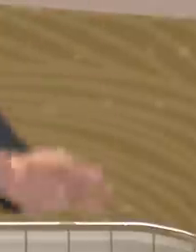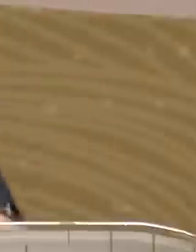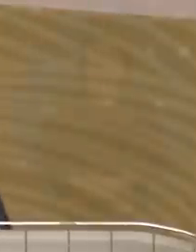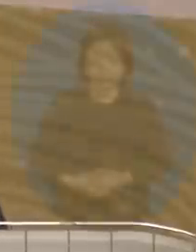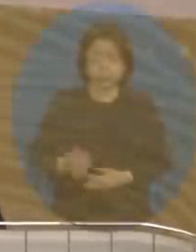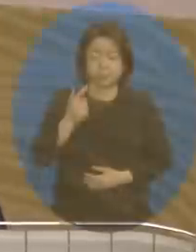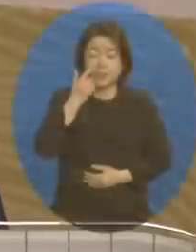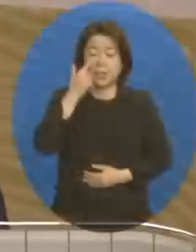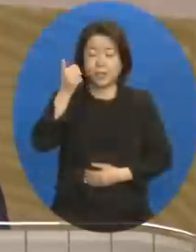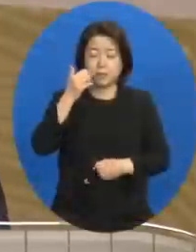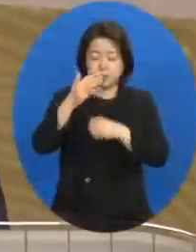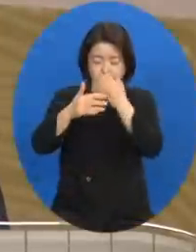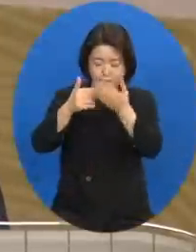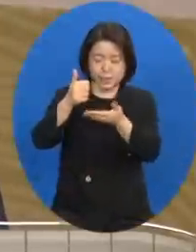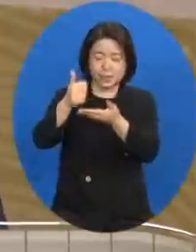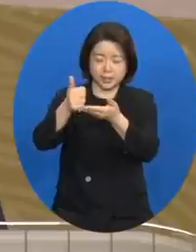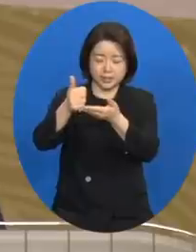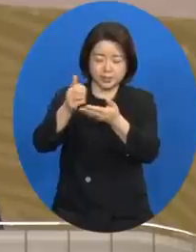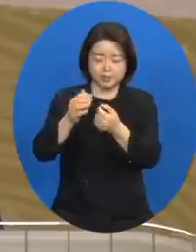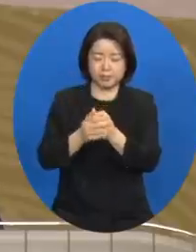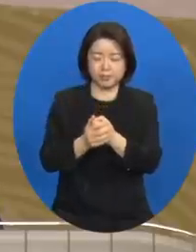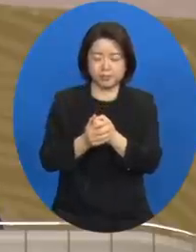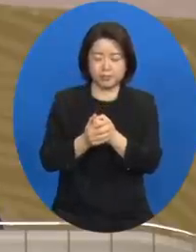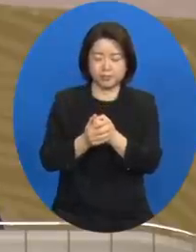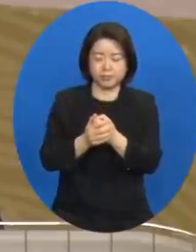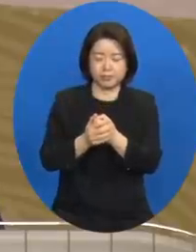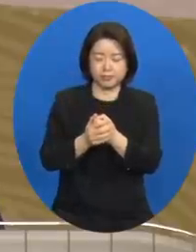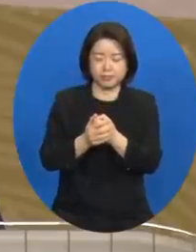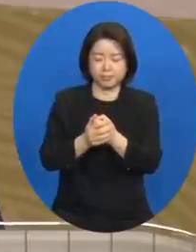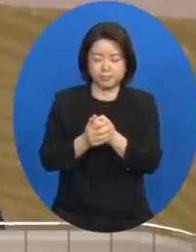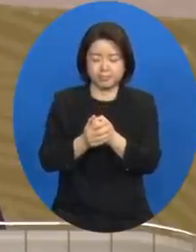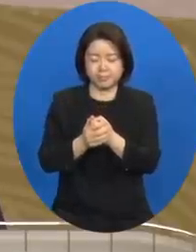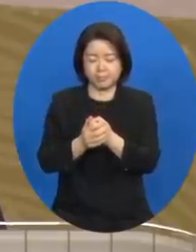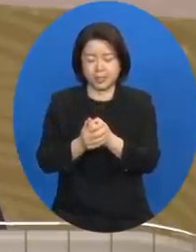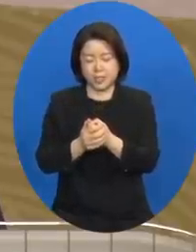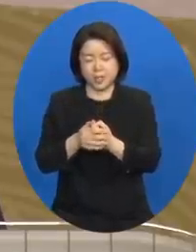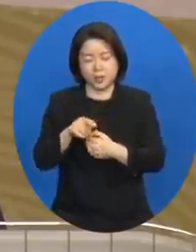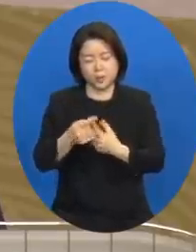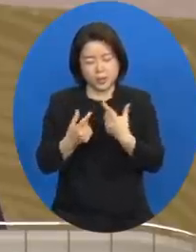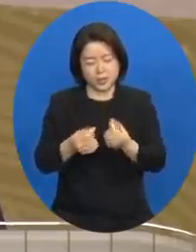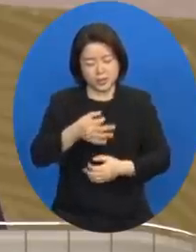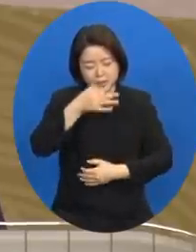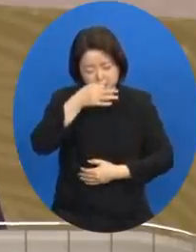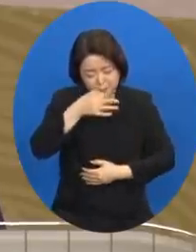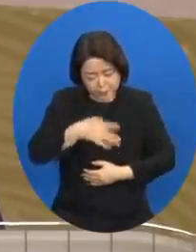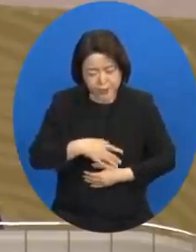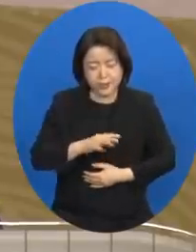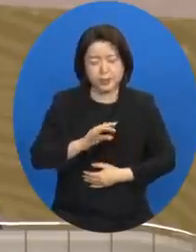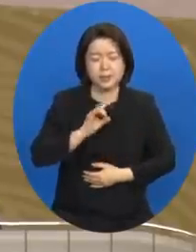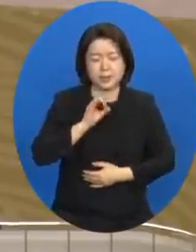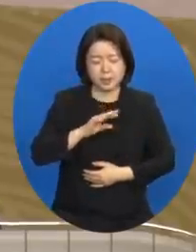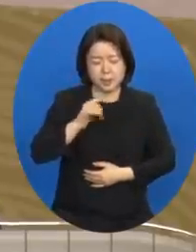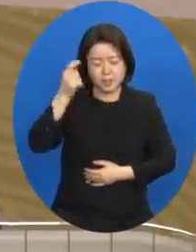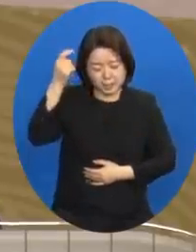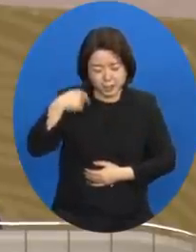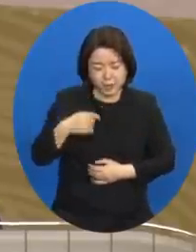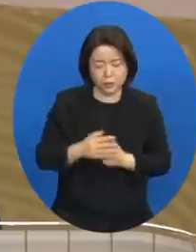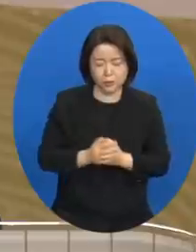아버지 하나님, 왜 그렇게 힘들게만 느껴지고 그리고 후회가